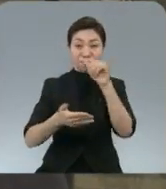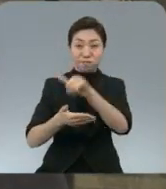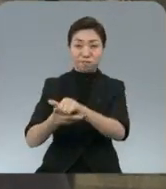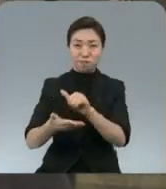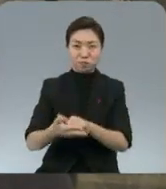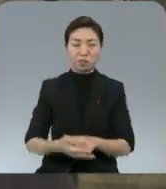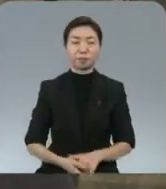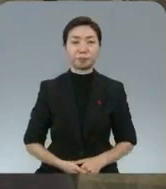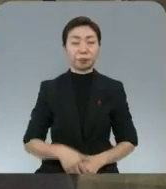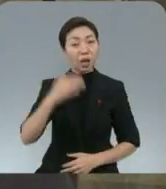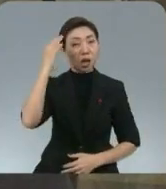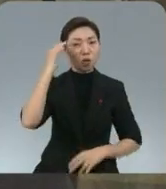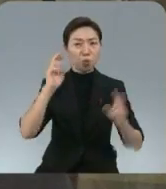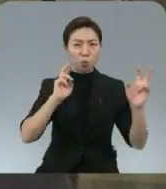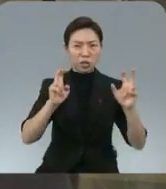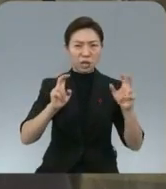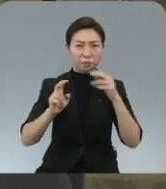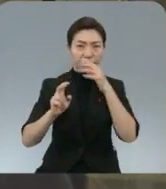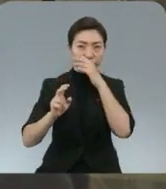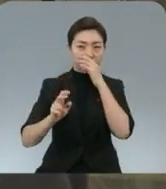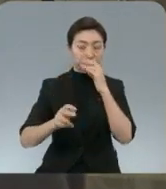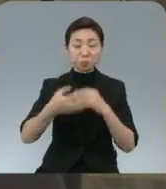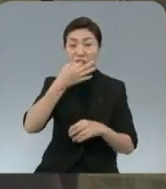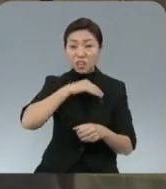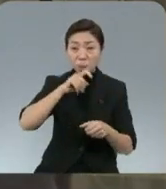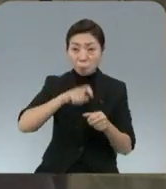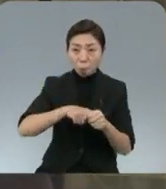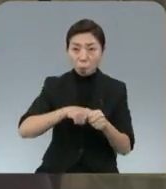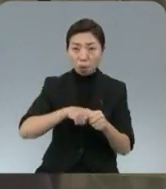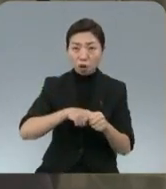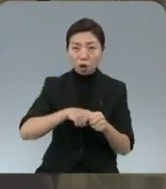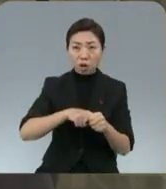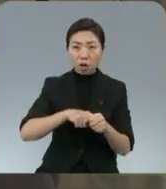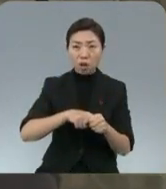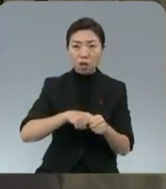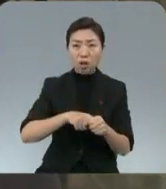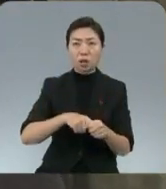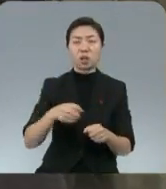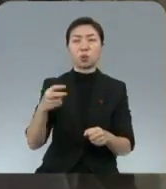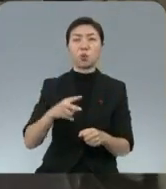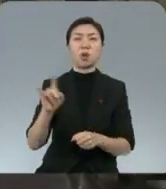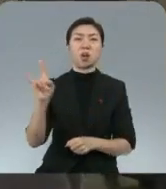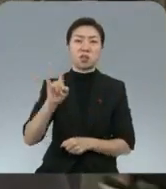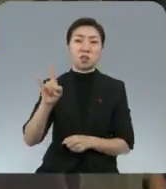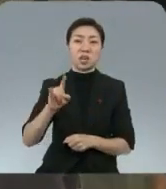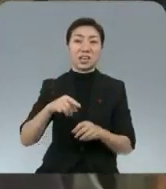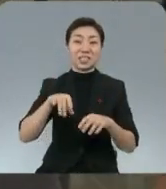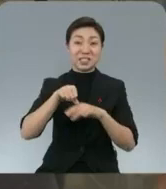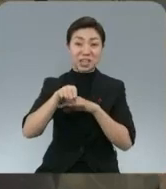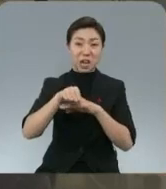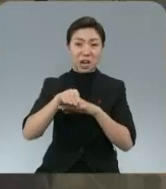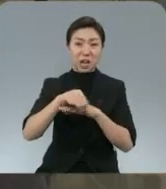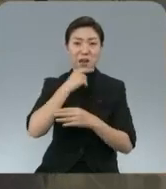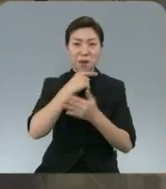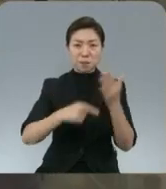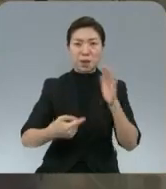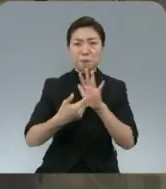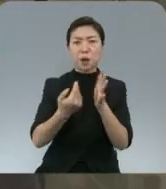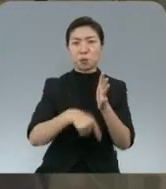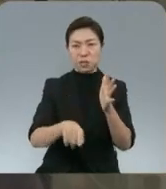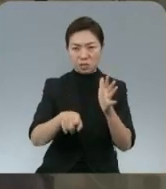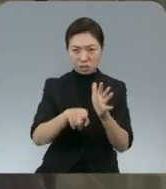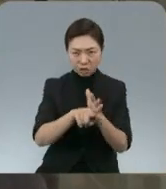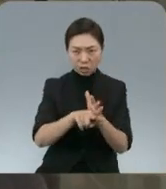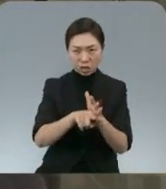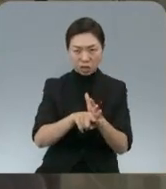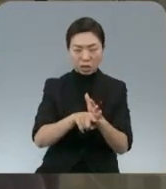动汽车补贴问题进行最终谈判。根据该法案，只有在北美地区生产的电动汽车才可